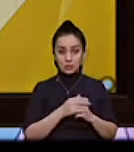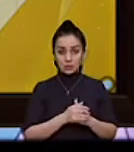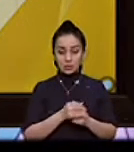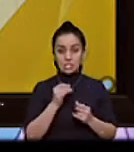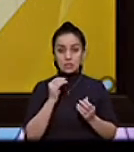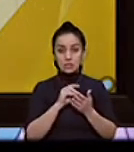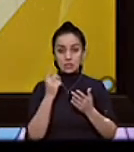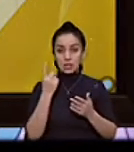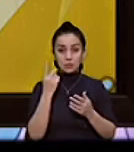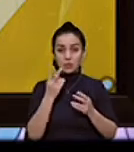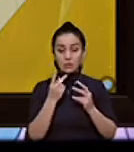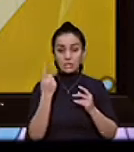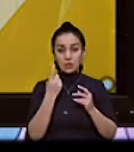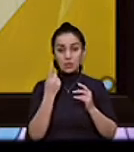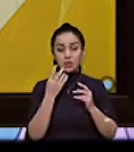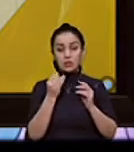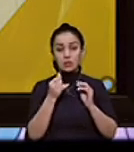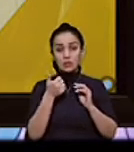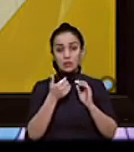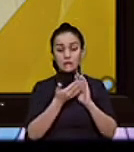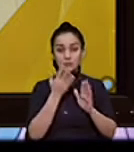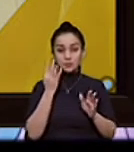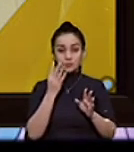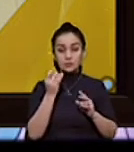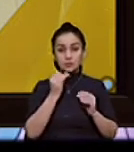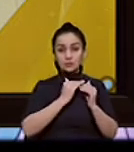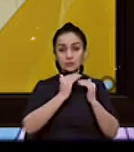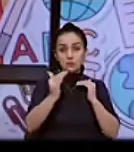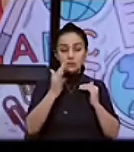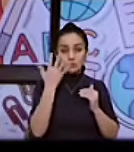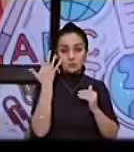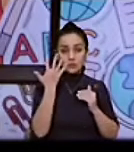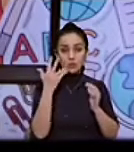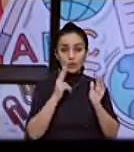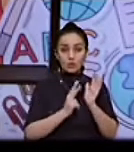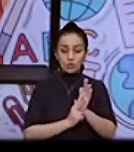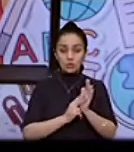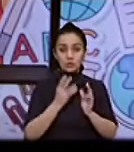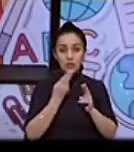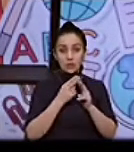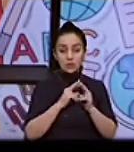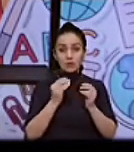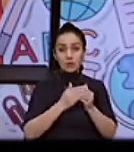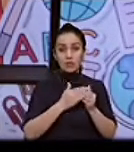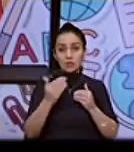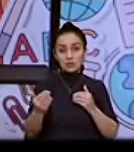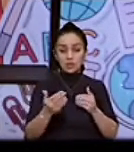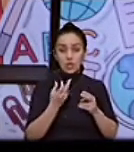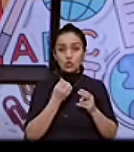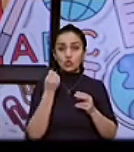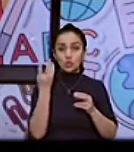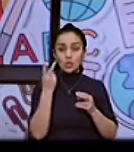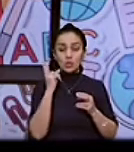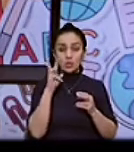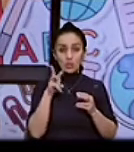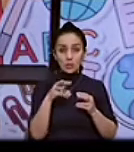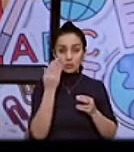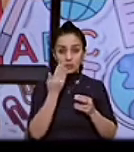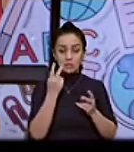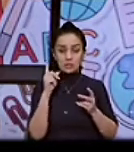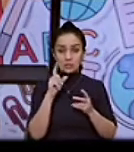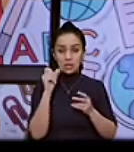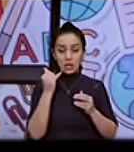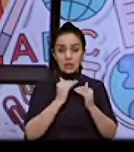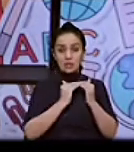километра. За первую неделю бригада заасфальтировала 5/8 этого расстояния. Сколько